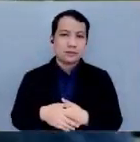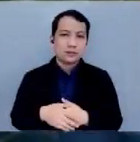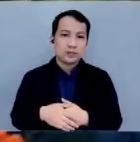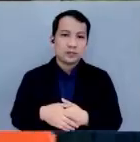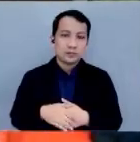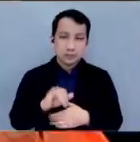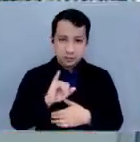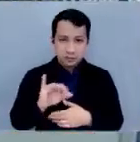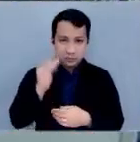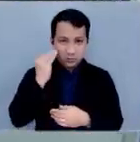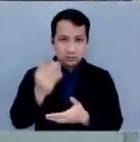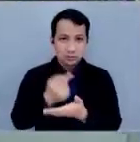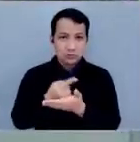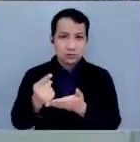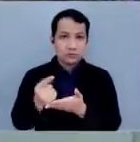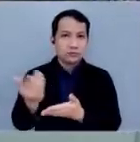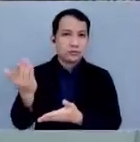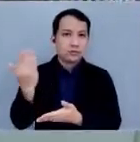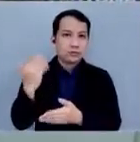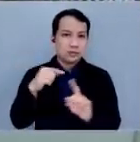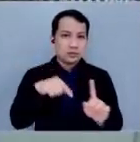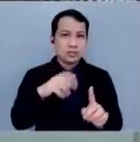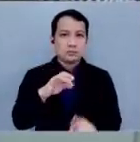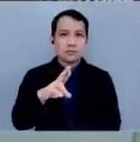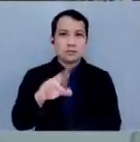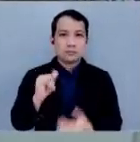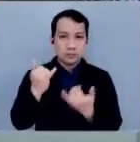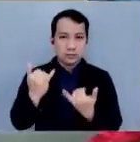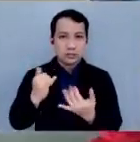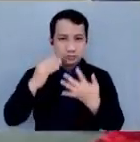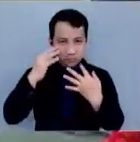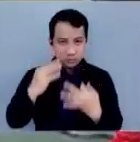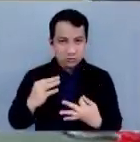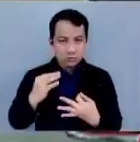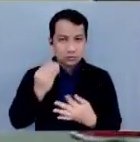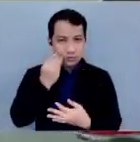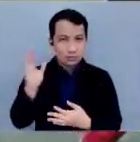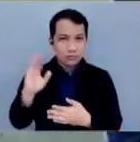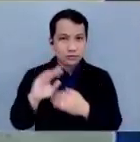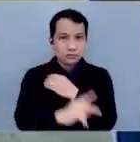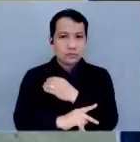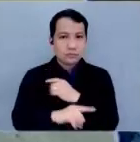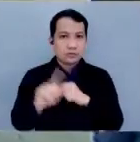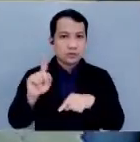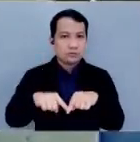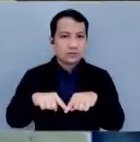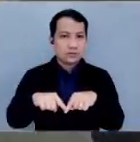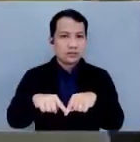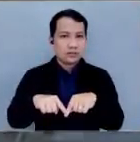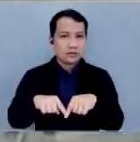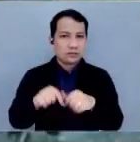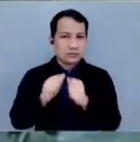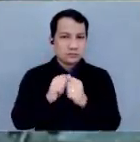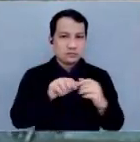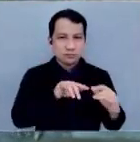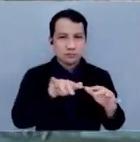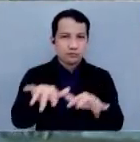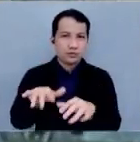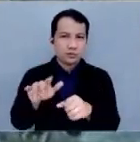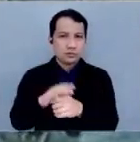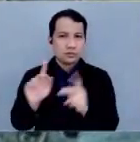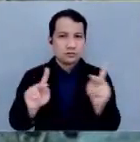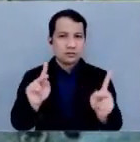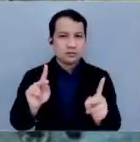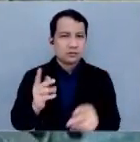sa Holy Week pababiyahe, si Maria ngayon na piniling umuwi ng probinsya para hindi na sumabay sa dagsa ng mga tao. Sinatry ko